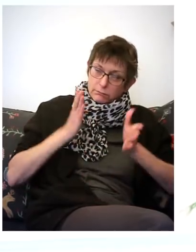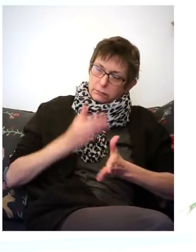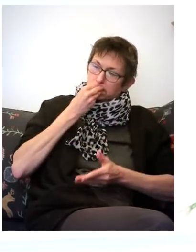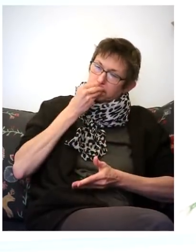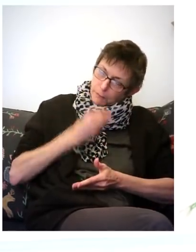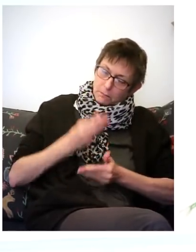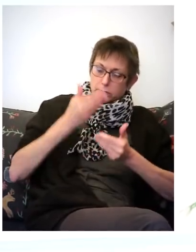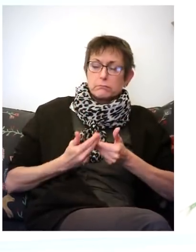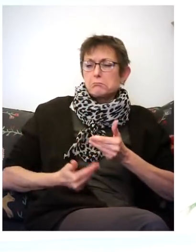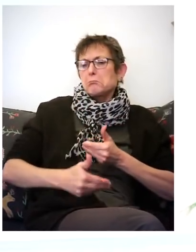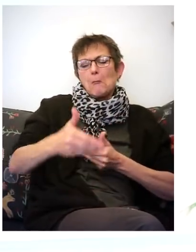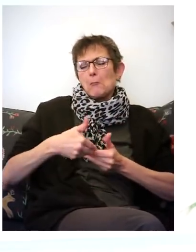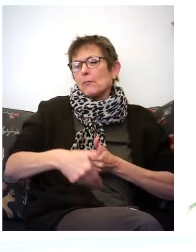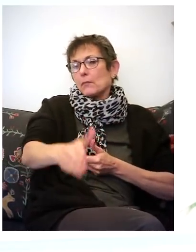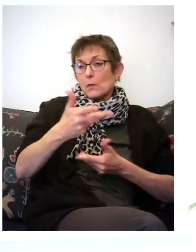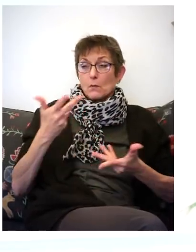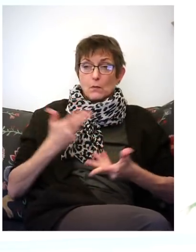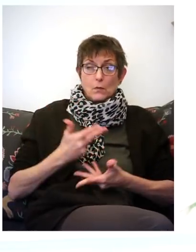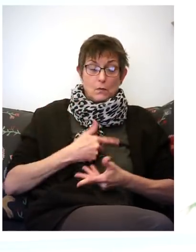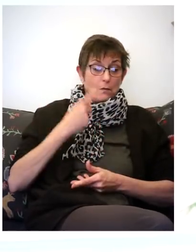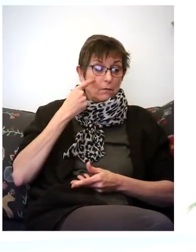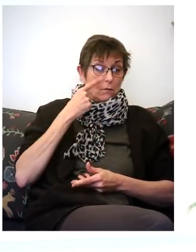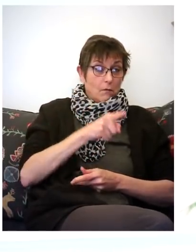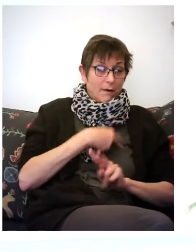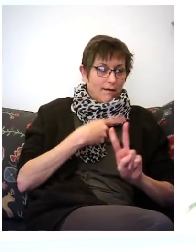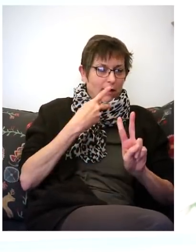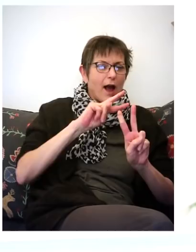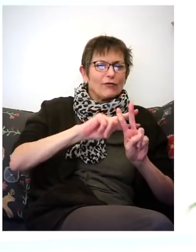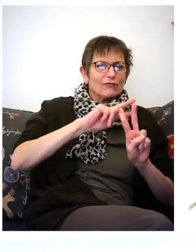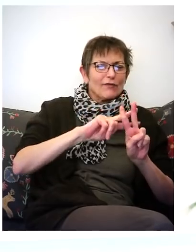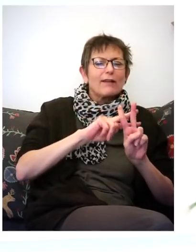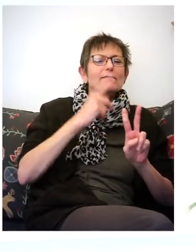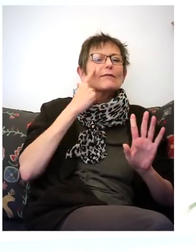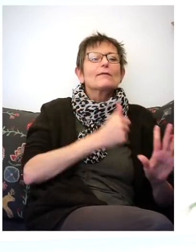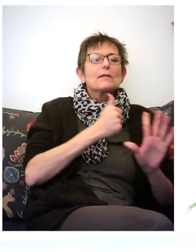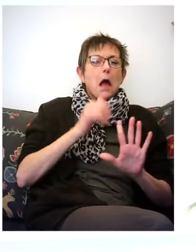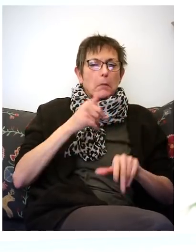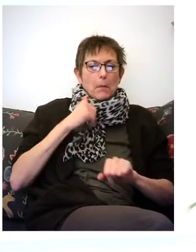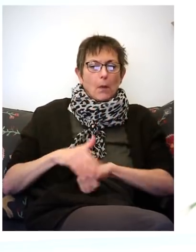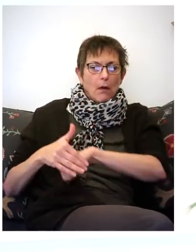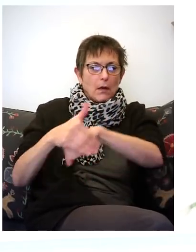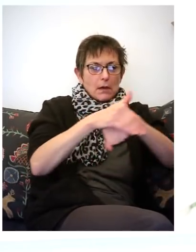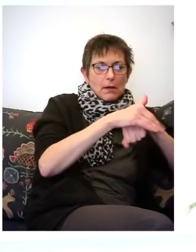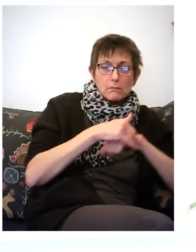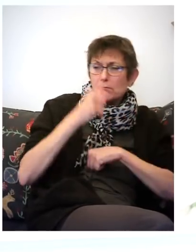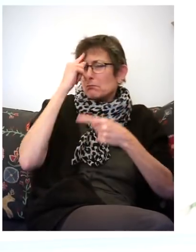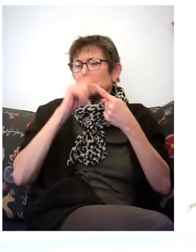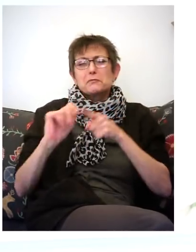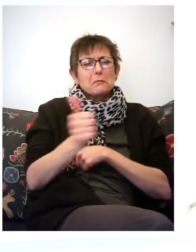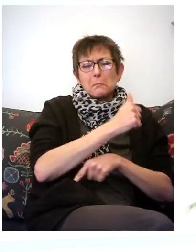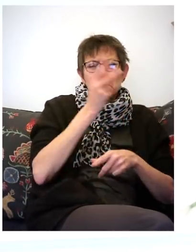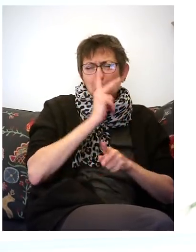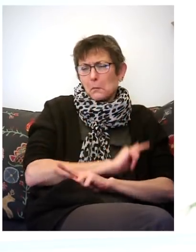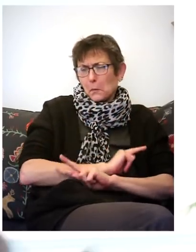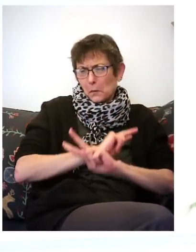pouvez poster sur les réseaux avec ce hashtag et on pourra se retrouver du coup facilement et se soutenir mutuellement. Peu importe le projet de chacun, évidemment. Je vais mettre le mien dès aujourd'hui sur les réseaux